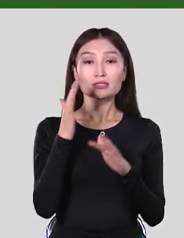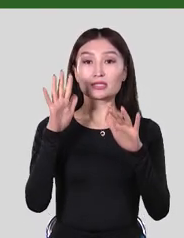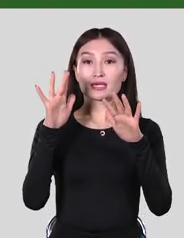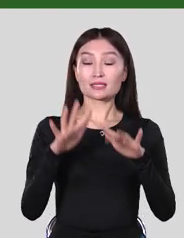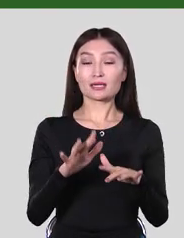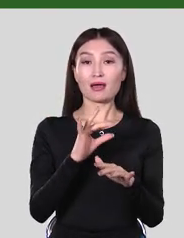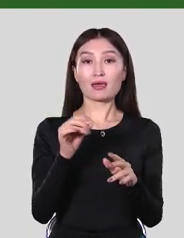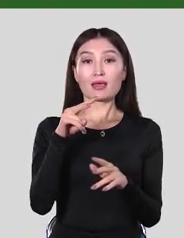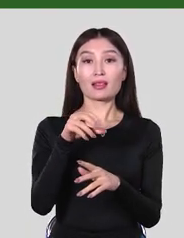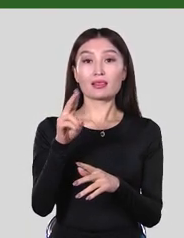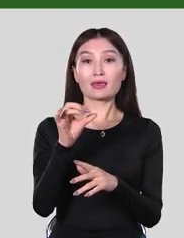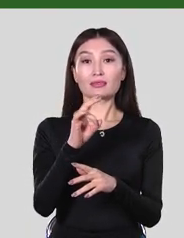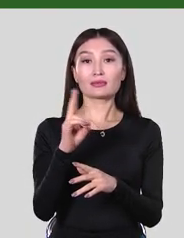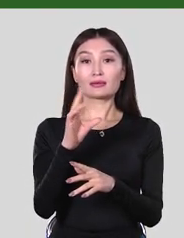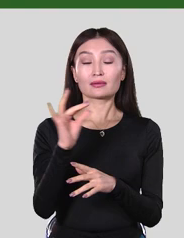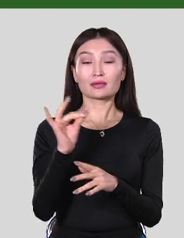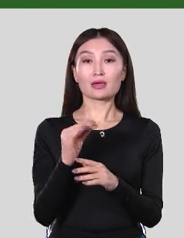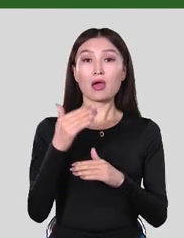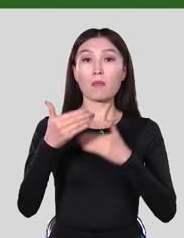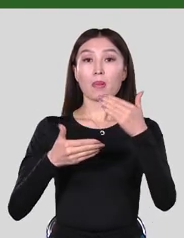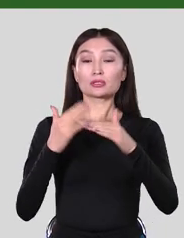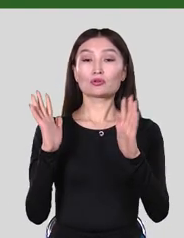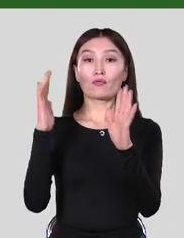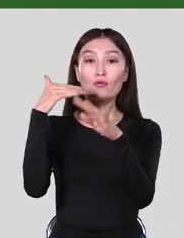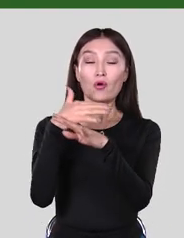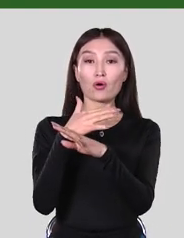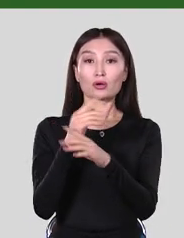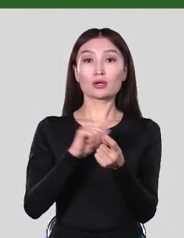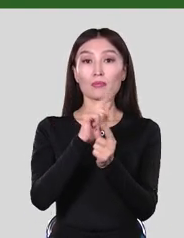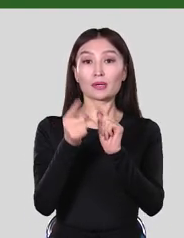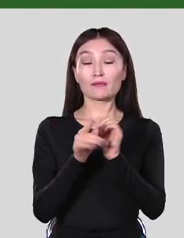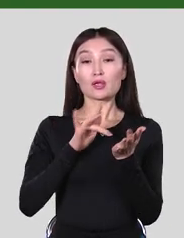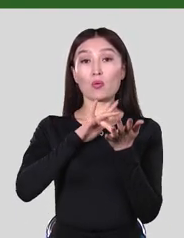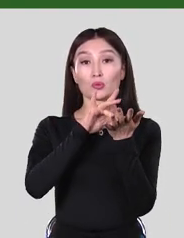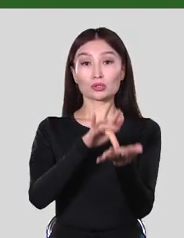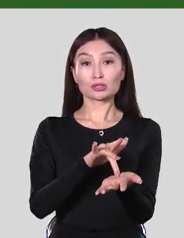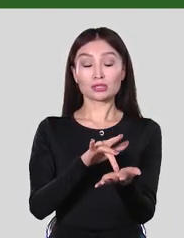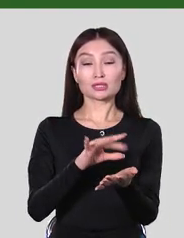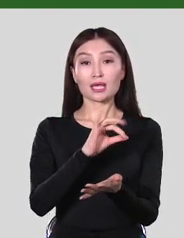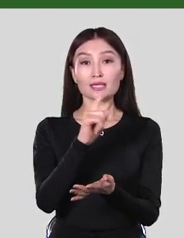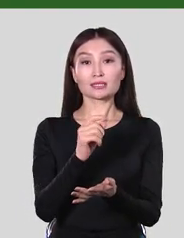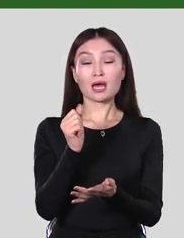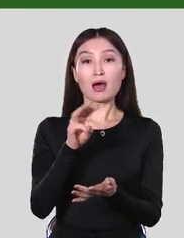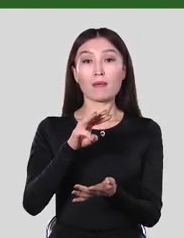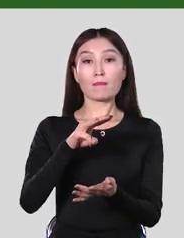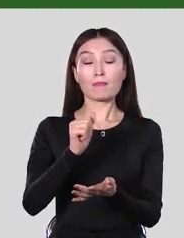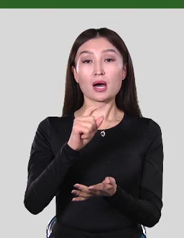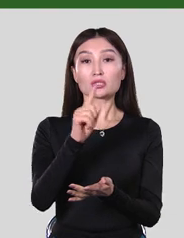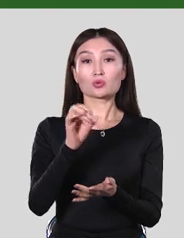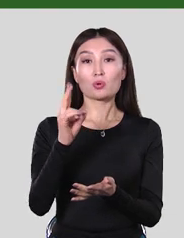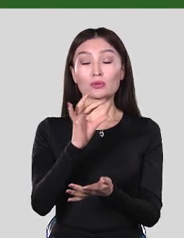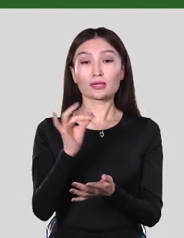ледники. То есть подъем в горы для нас превратился в путешествие из амазонской сельвы в